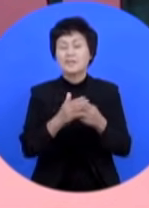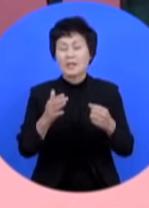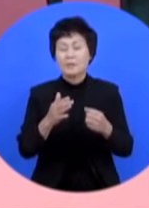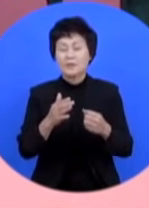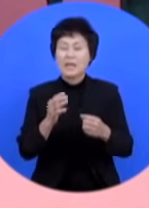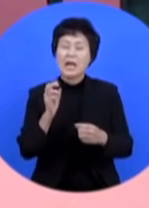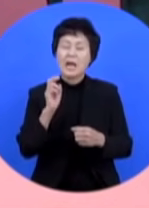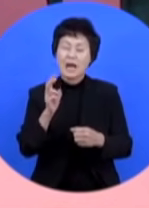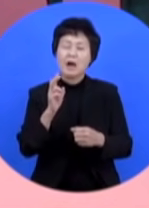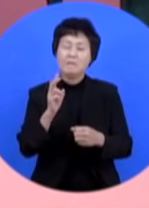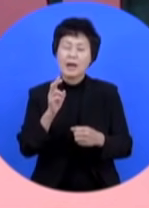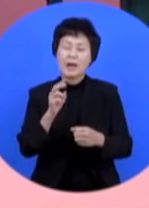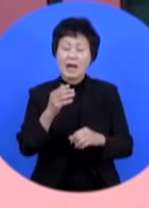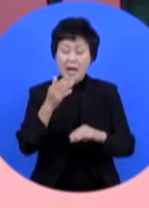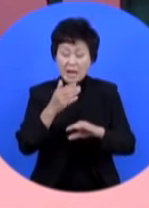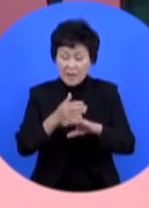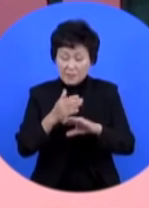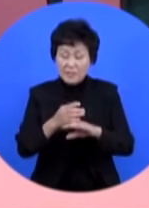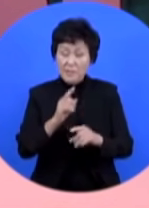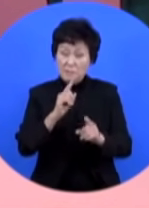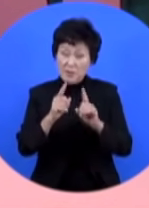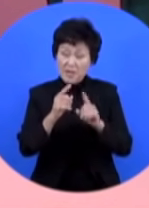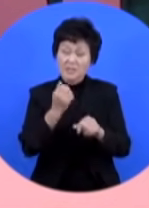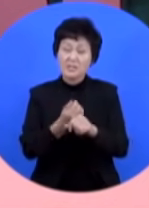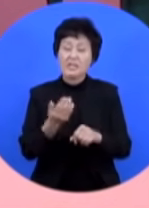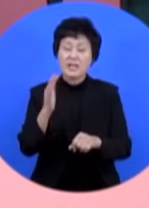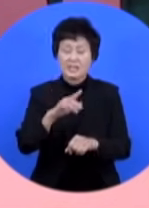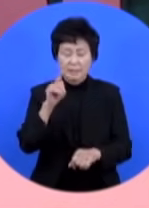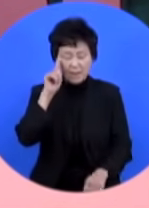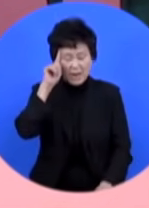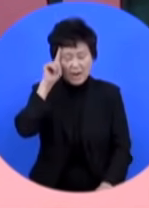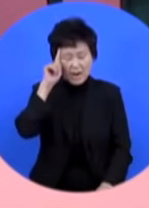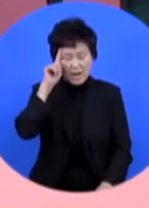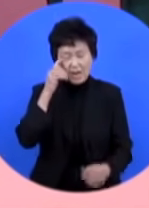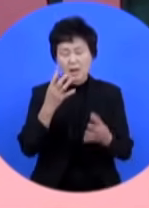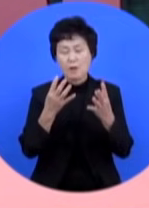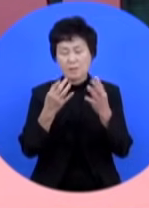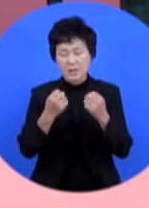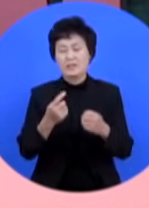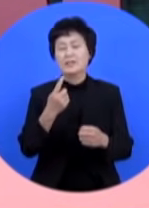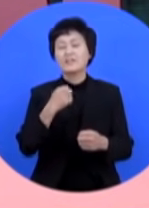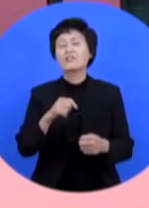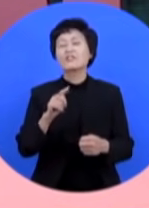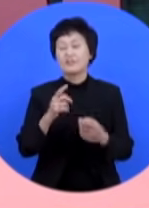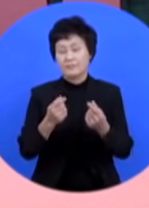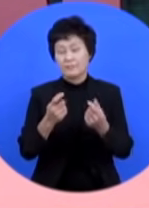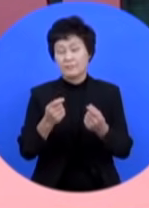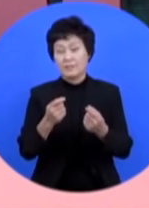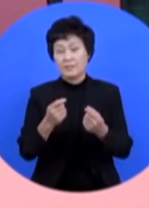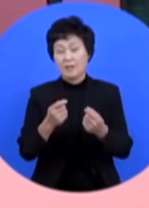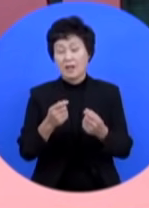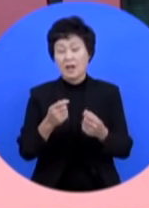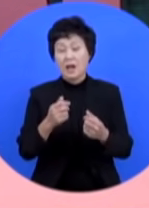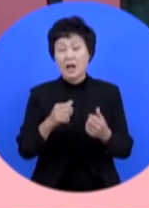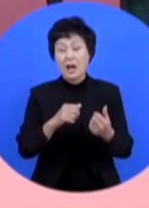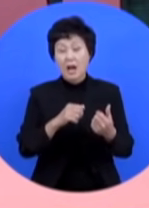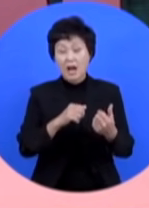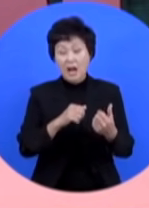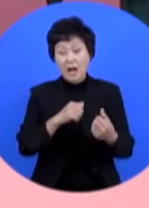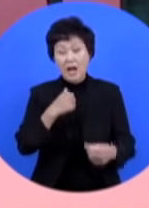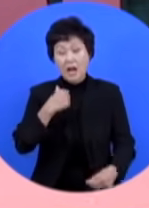스트레스로 다가왔던 것 같습니다. 그래서 아들이 세상을 떠나고 2년 후에 제가 갑상선 암